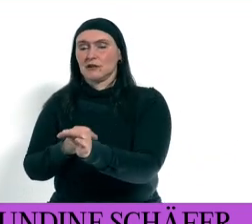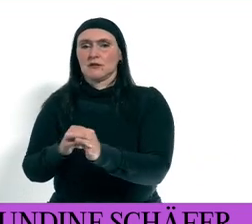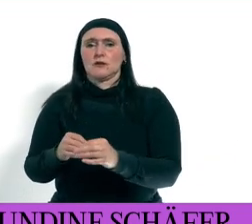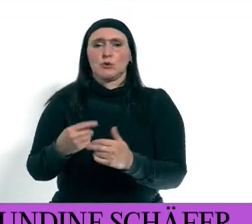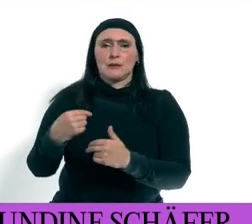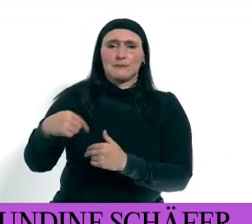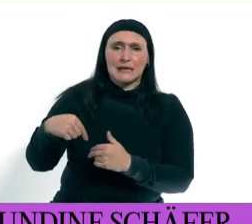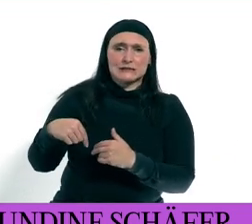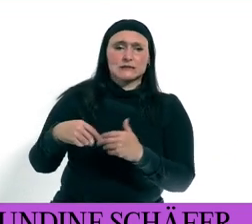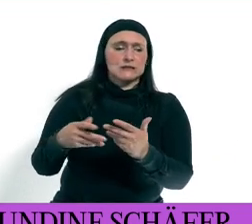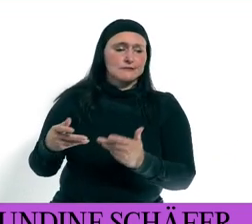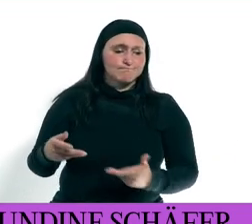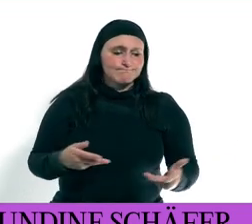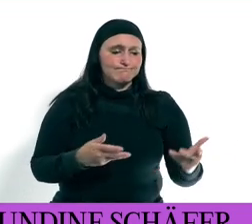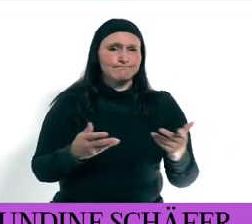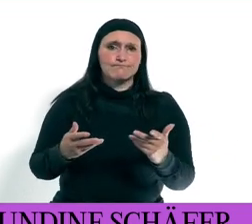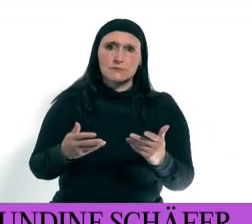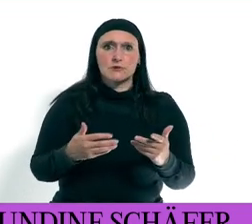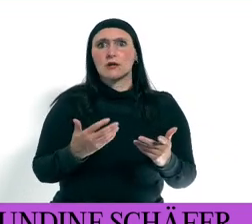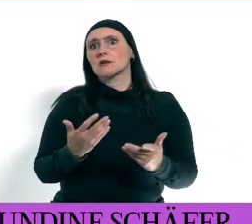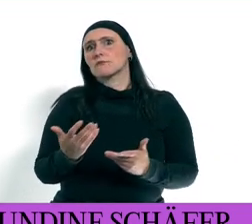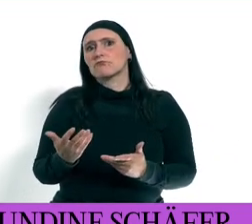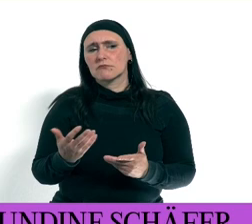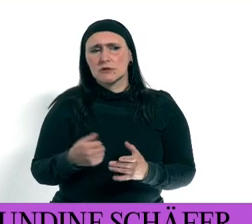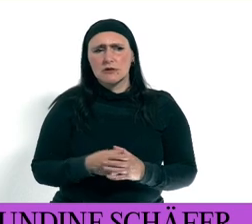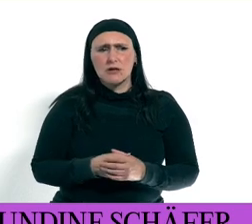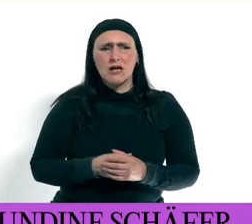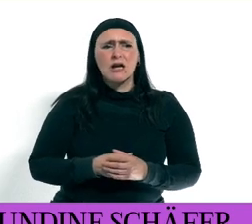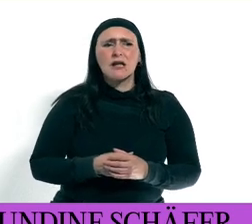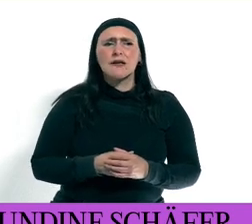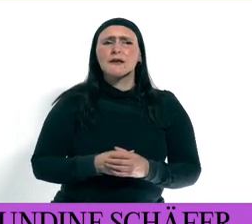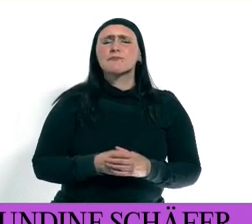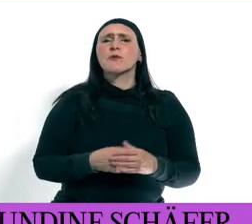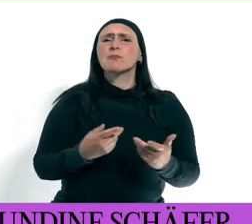daran wollen wir anknüpfen.